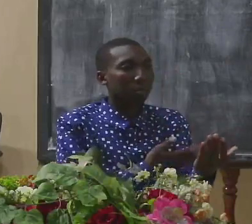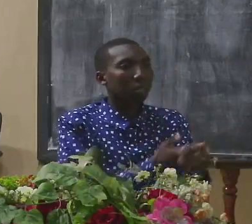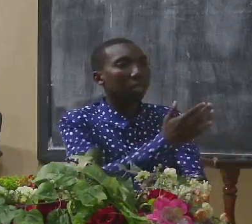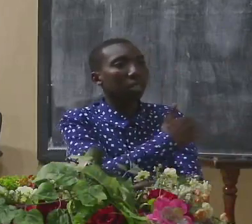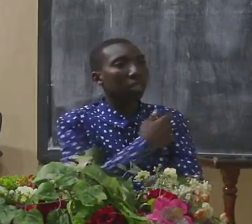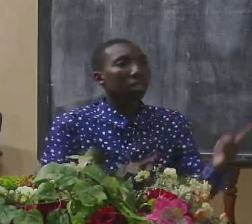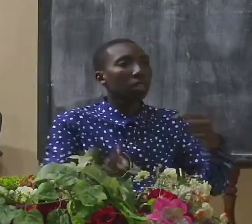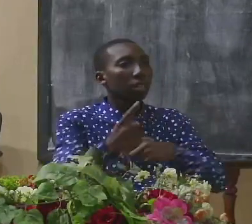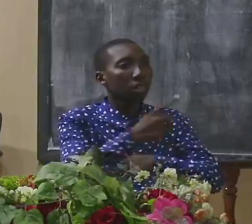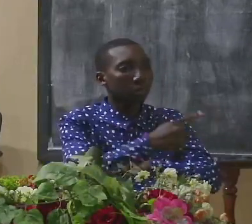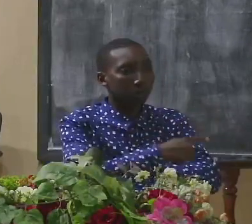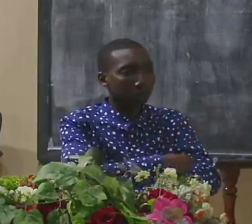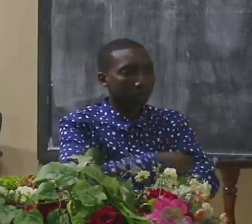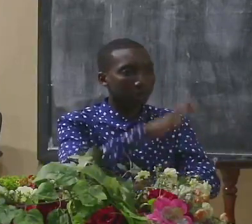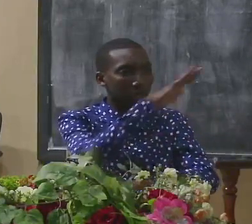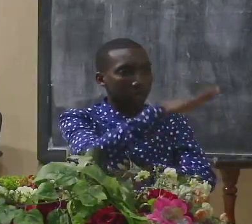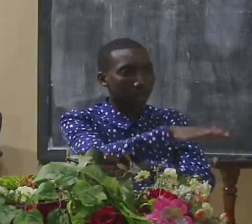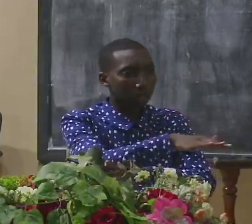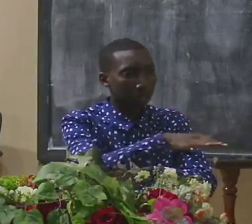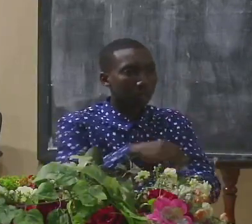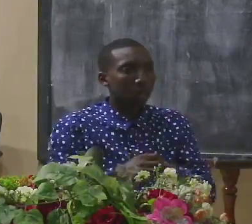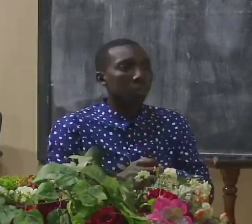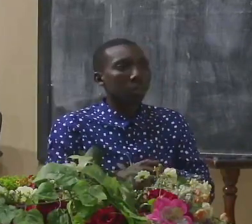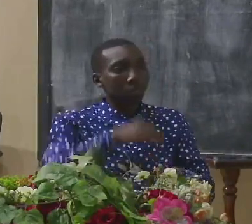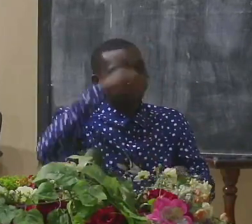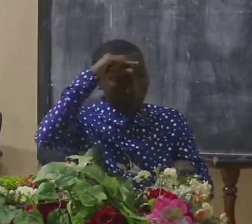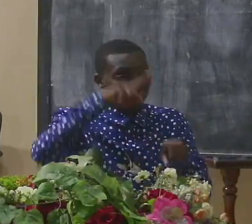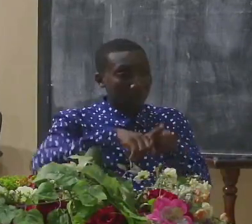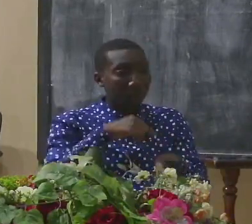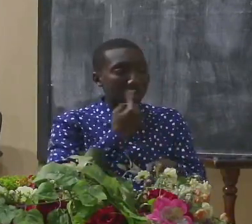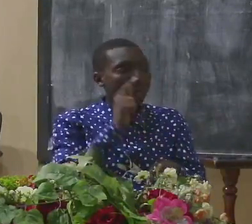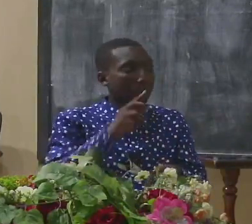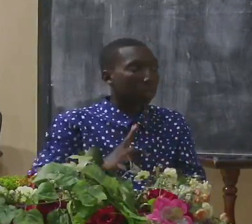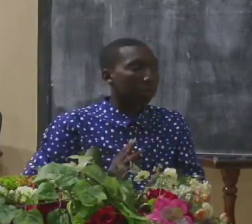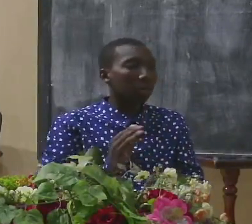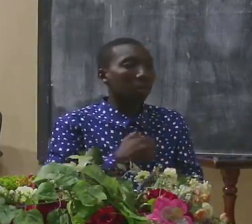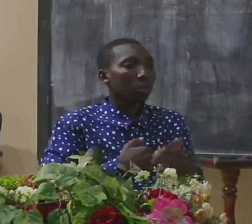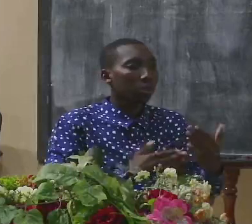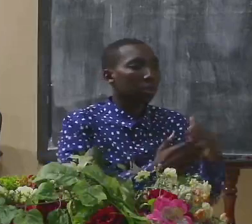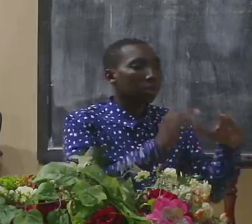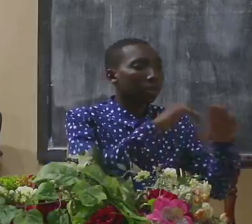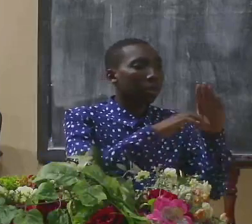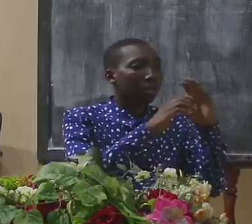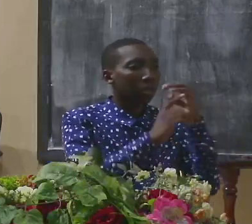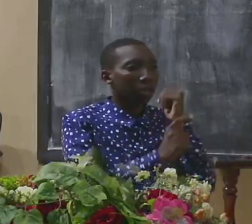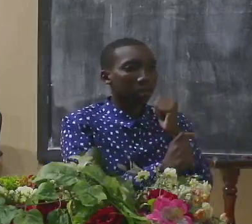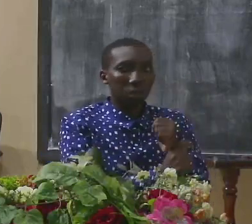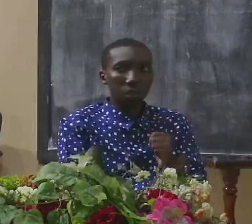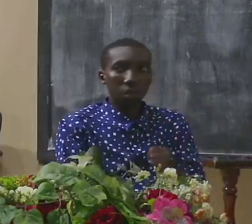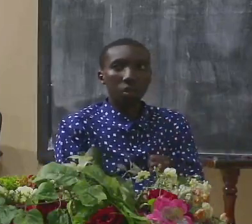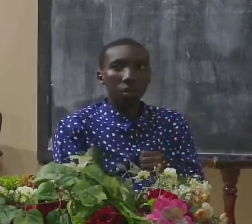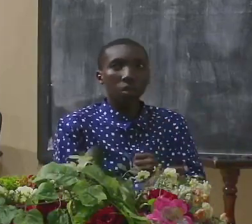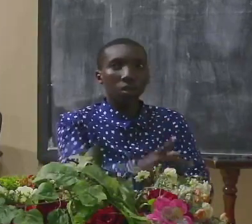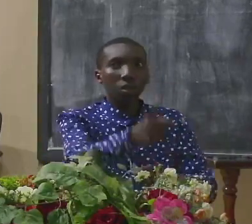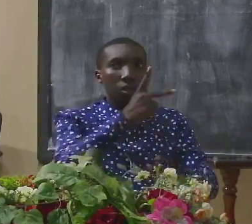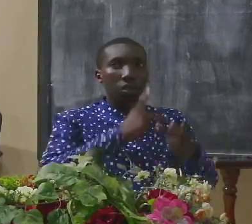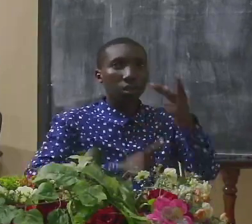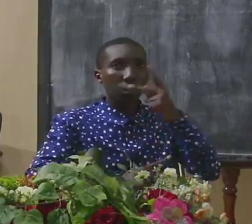prière la journée comme la nuit. Ndugu wa kutuongoza katika maabudu. Le frère qui va nous conduire dans l'adoration.